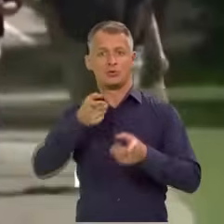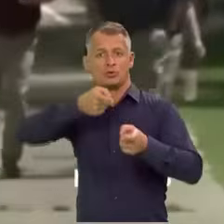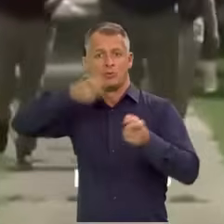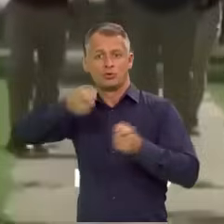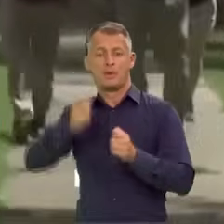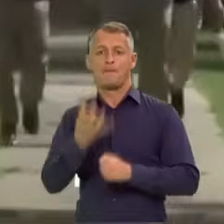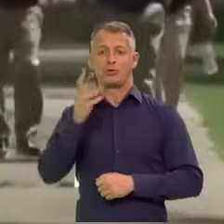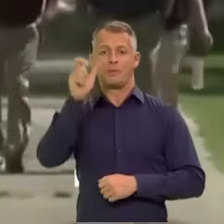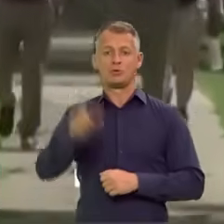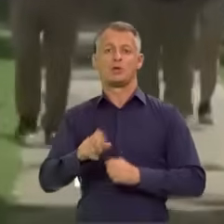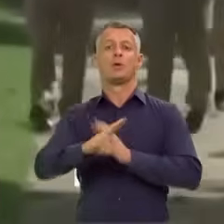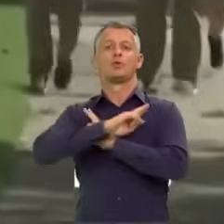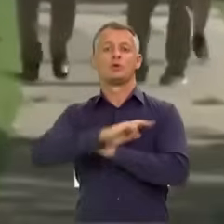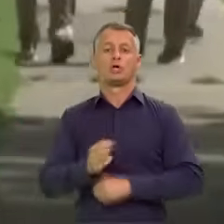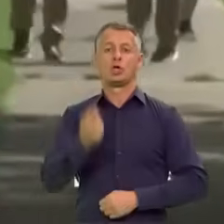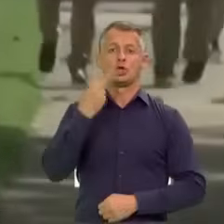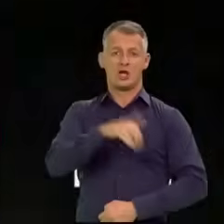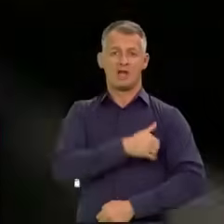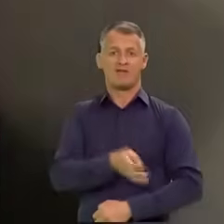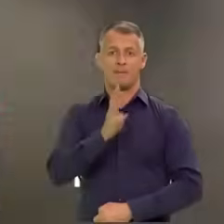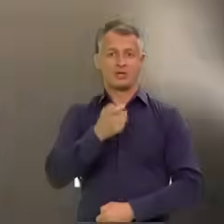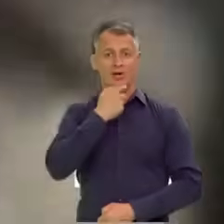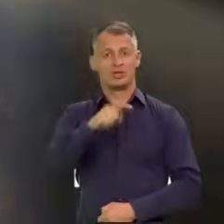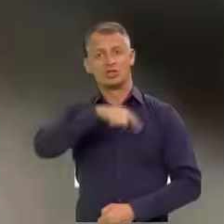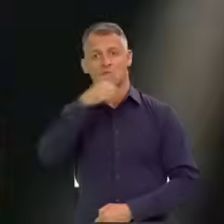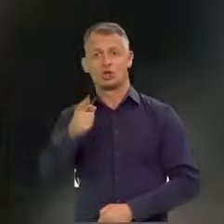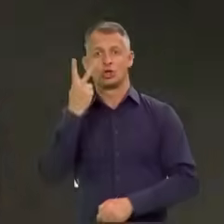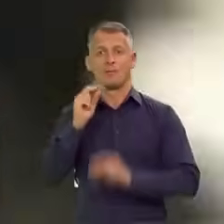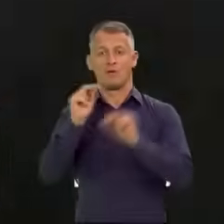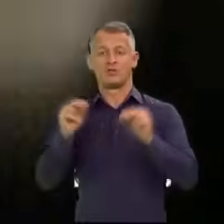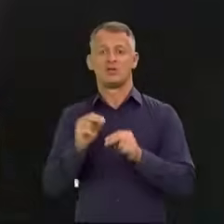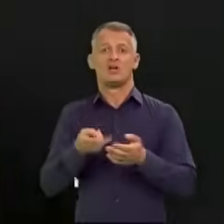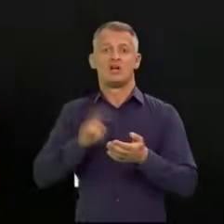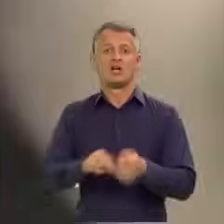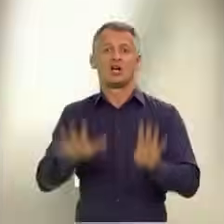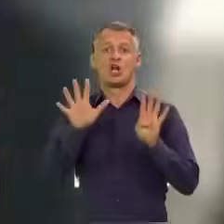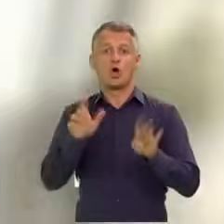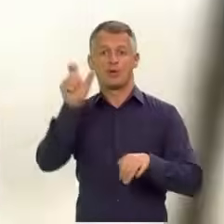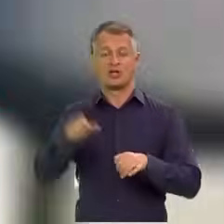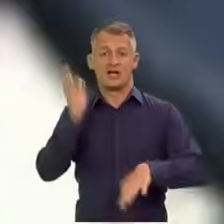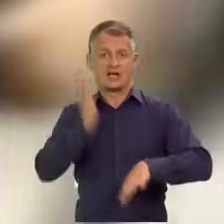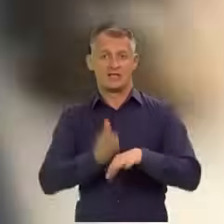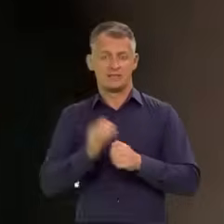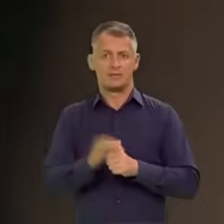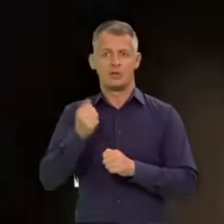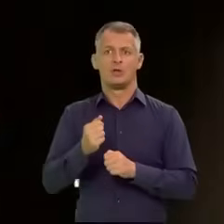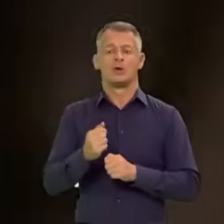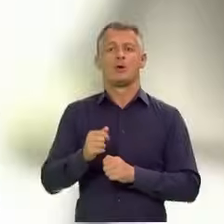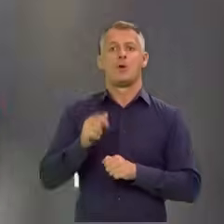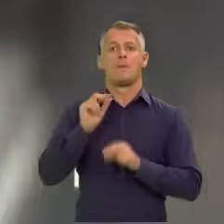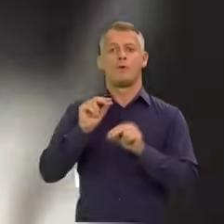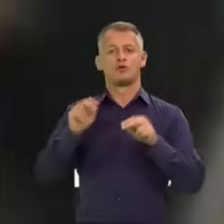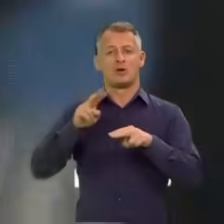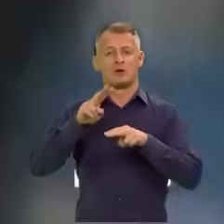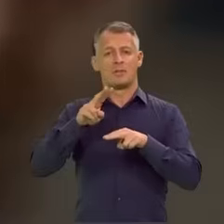fost ucise, 2 elevi în vârstă de 14 ani și 2 profesori, iar 9 au fost răniți. Una dintre victime este o profesoară de matematică de